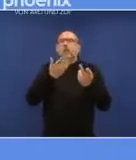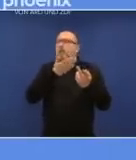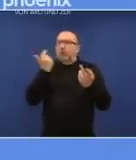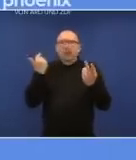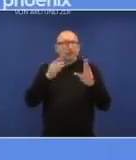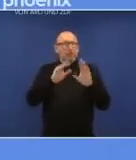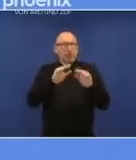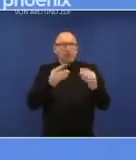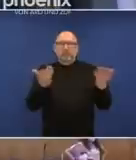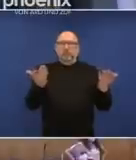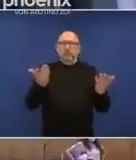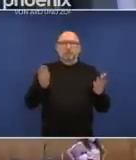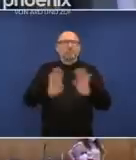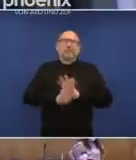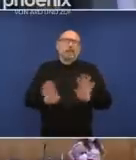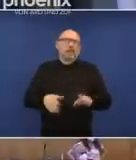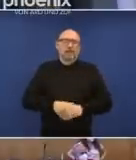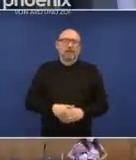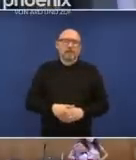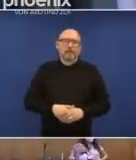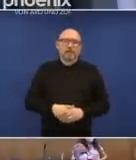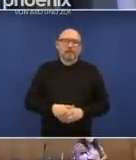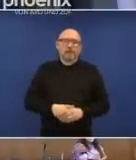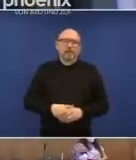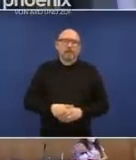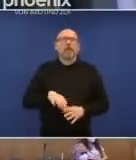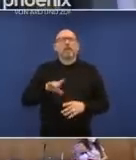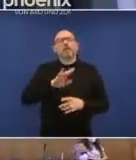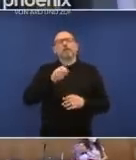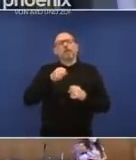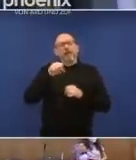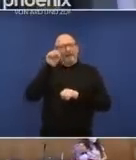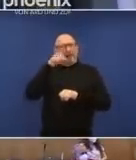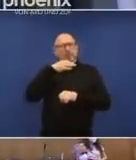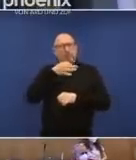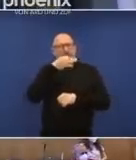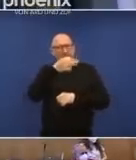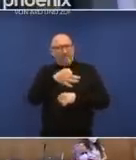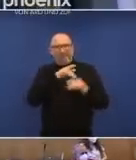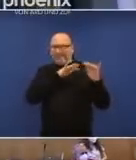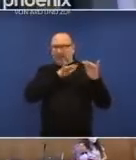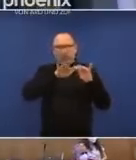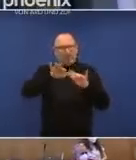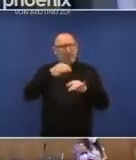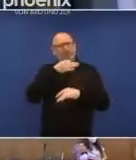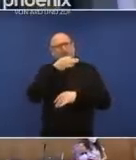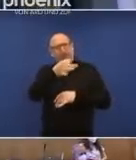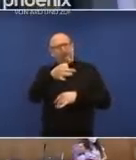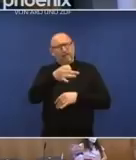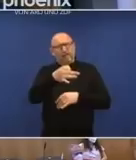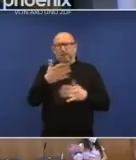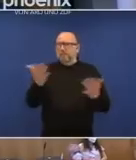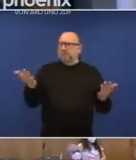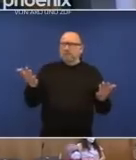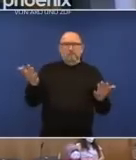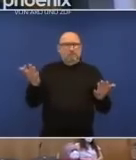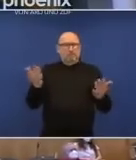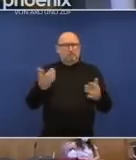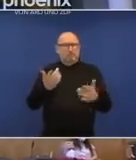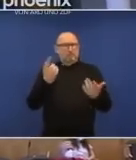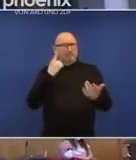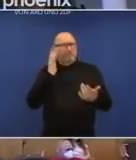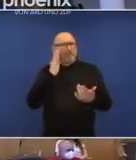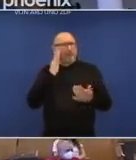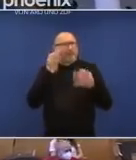hätte. Ganz konkrete Frage zu den Auswirkungen. War das zu einem Zeitpunkt, als ohnehin diese